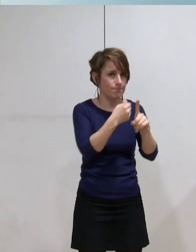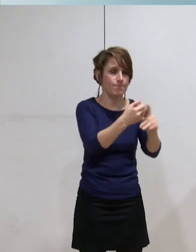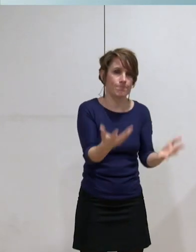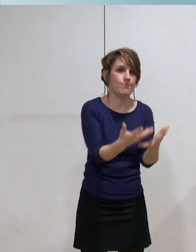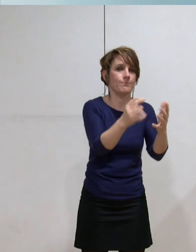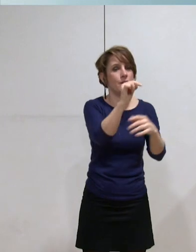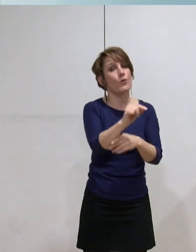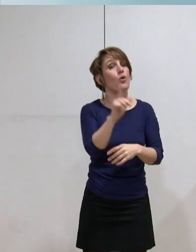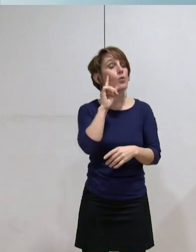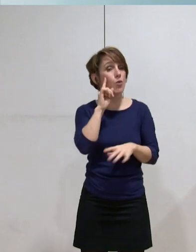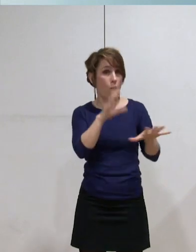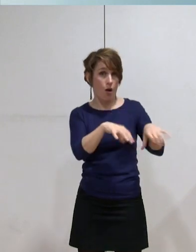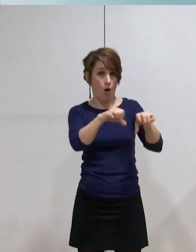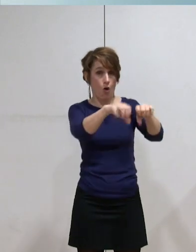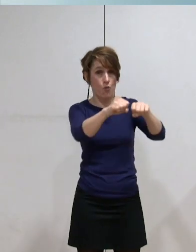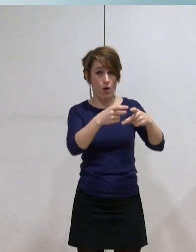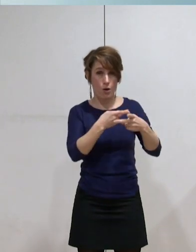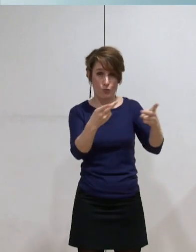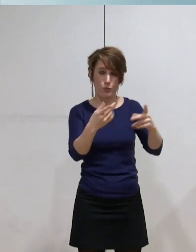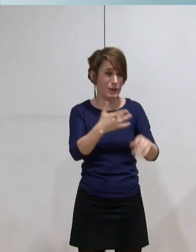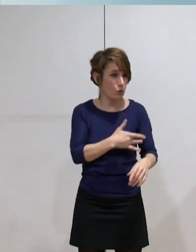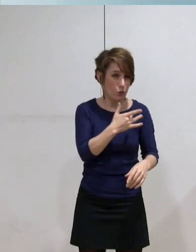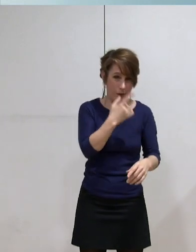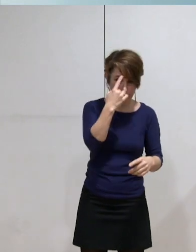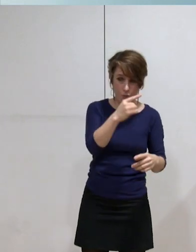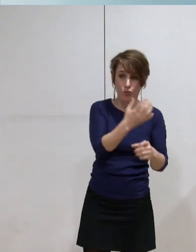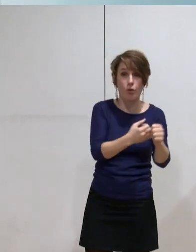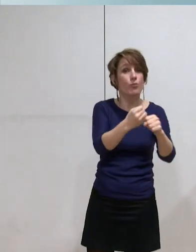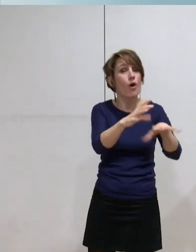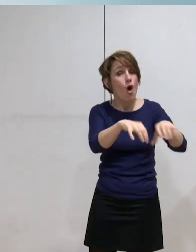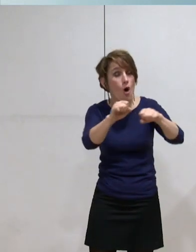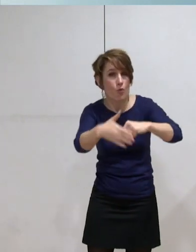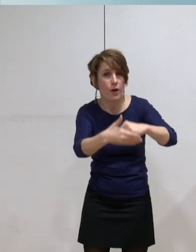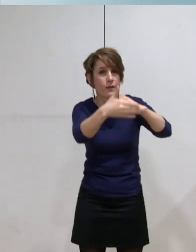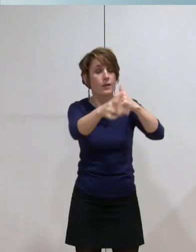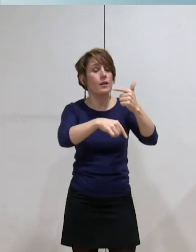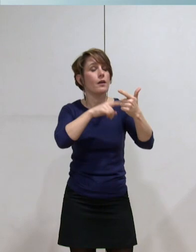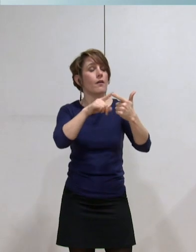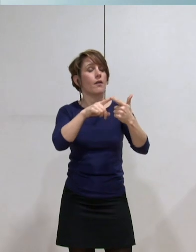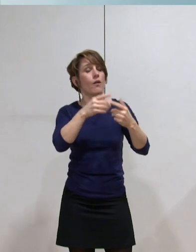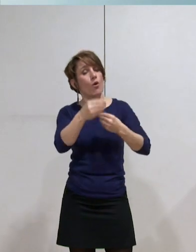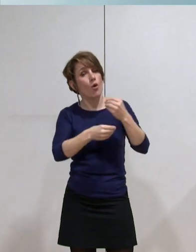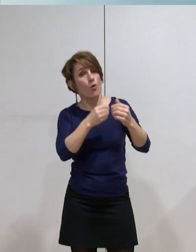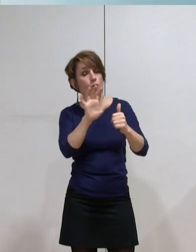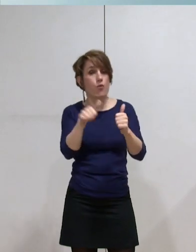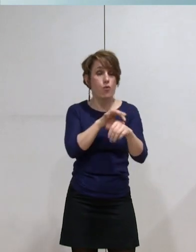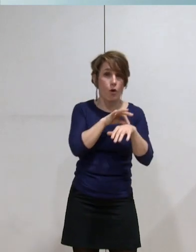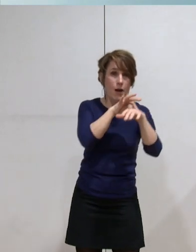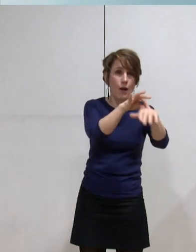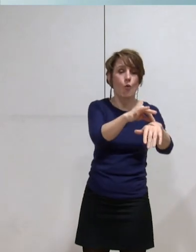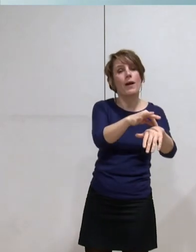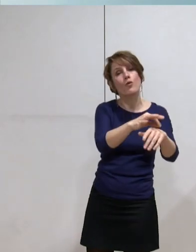soutenir différents dispositif d'emploi aidé qui permet aussi d'accompagner sur des temps courts les emplois